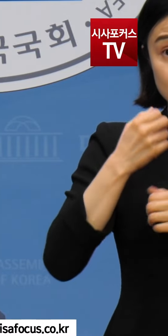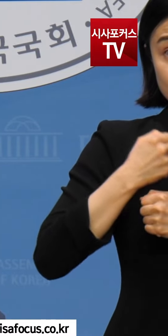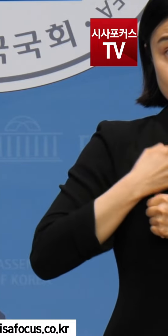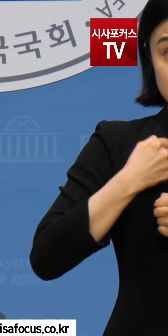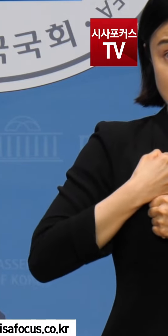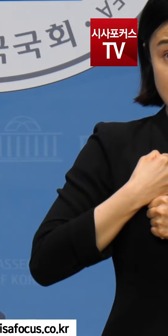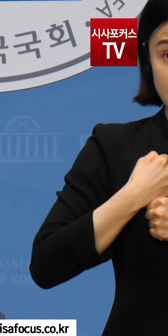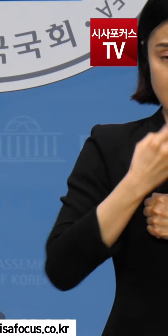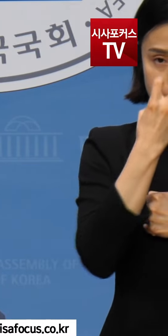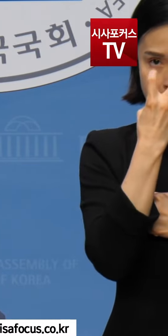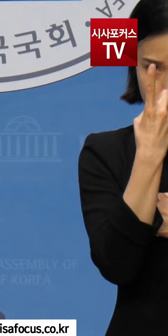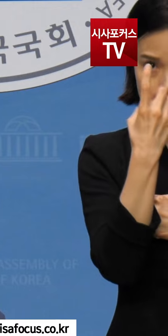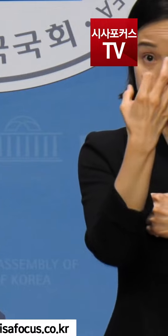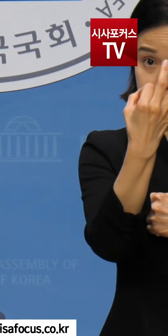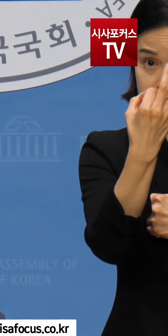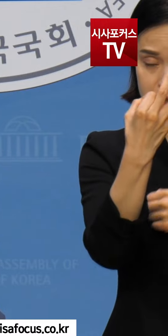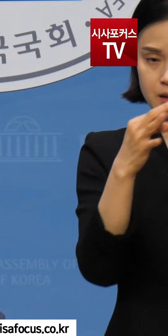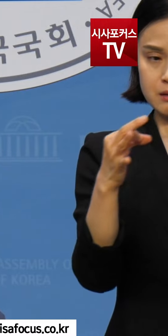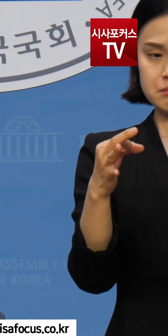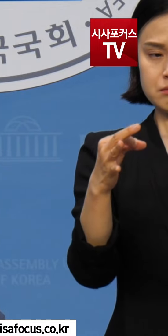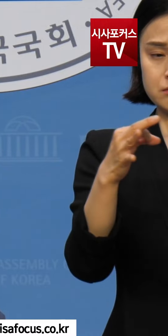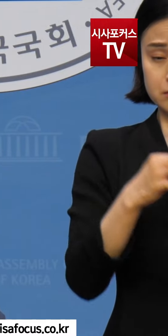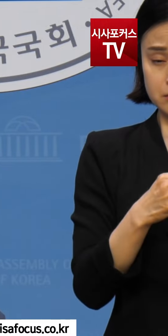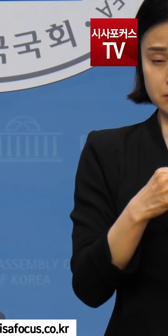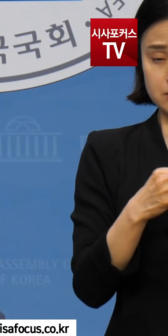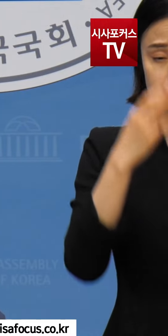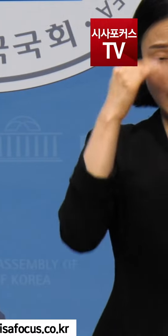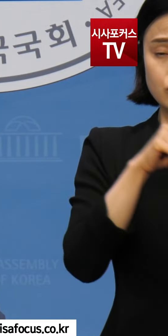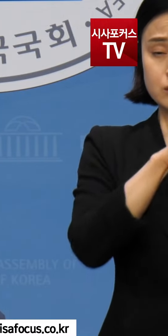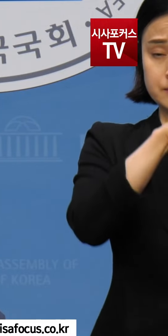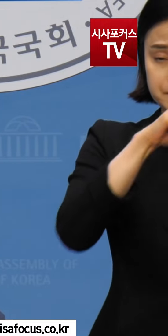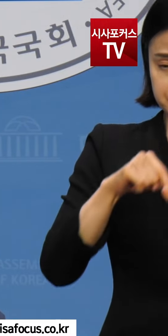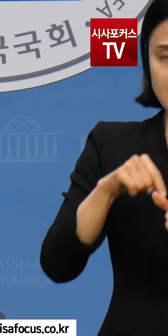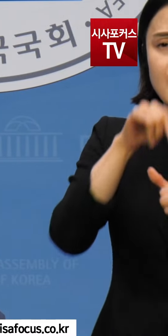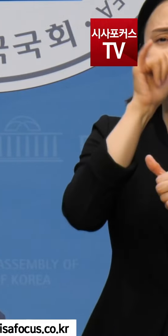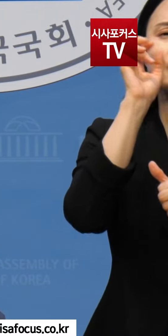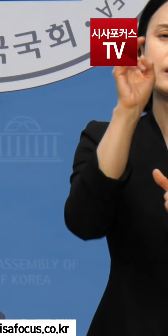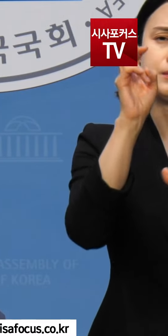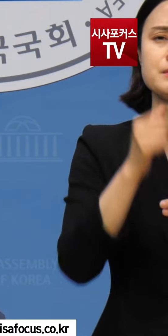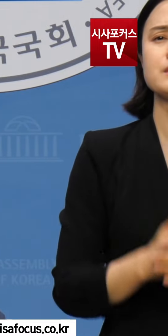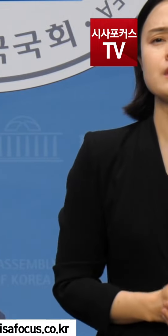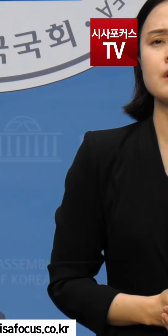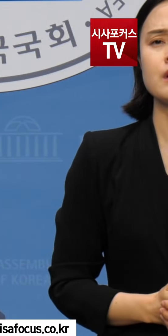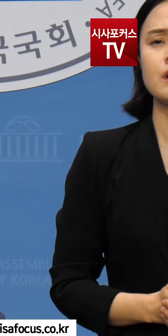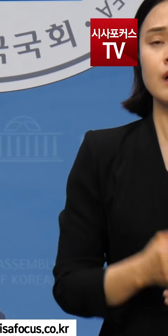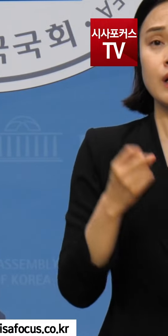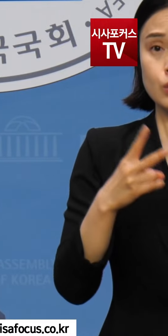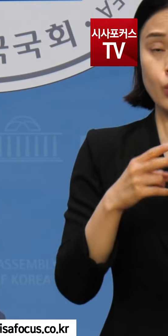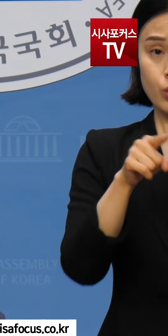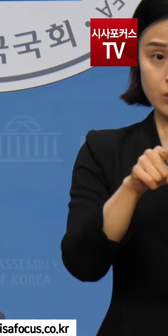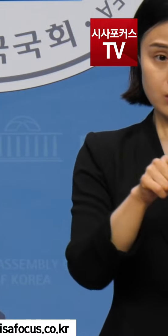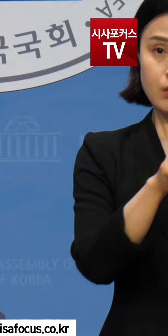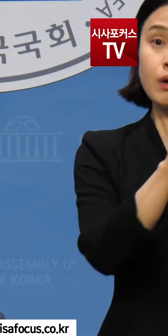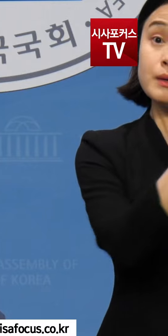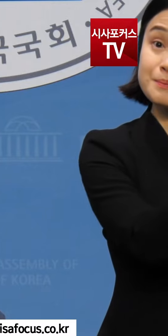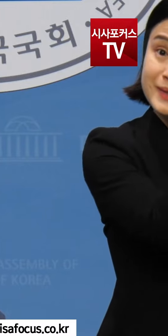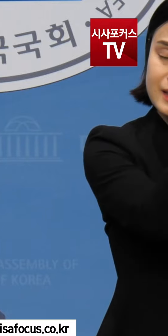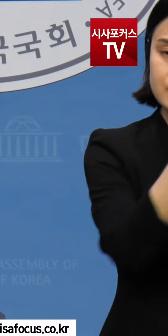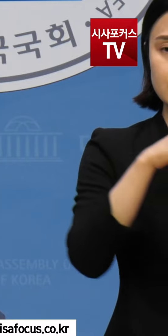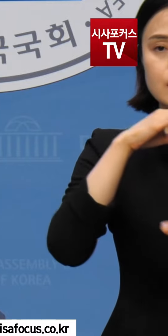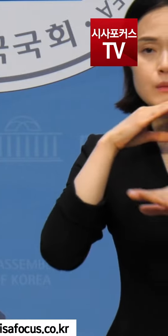거세게 압박할 것입니다. 또한 북한과 중강 러시아 등